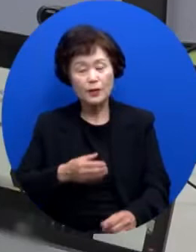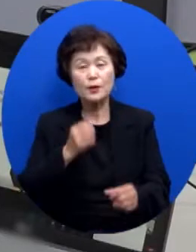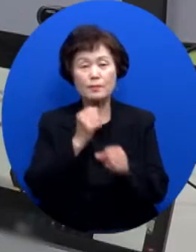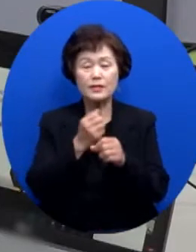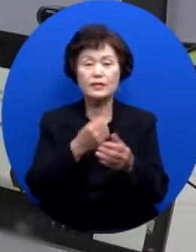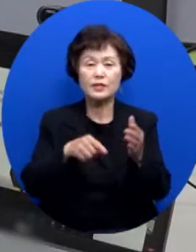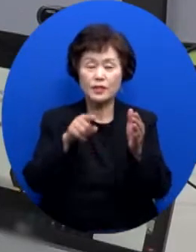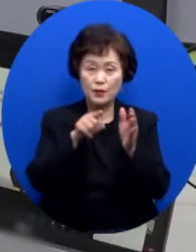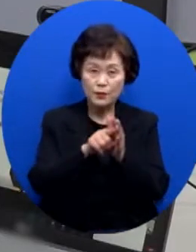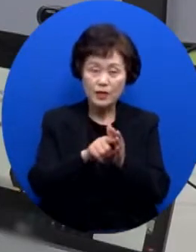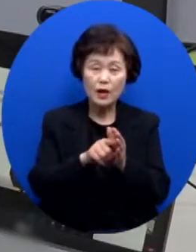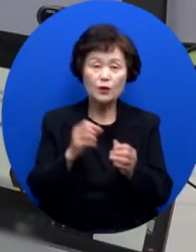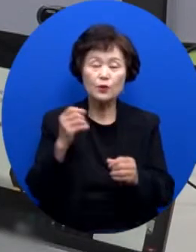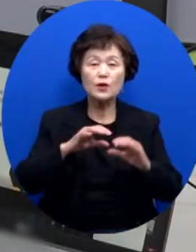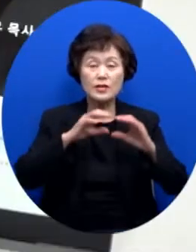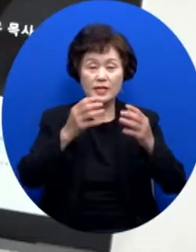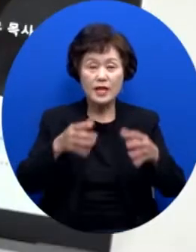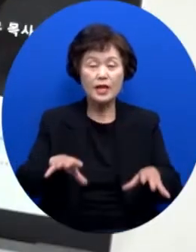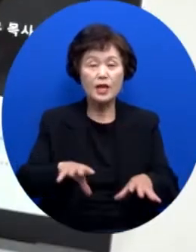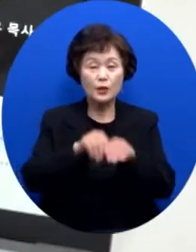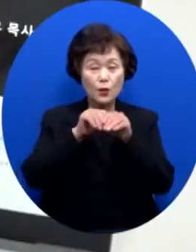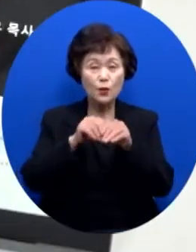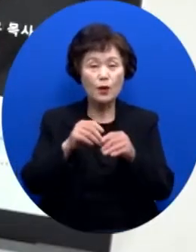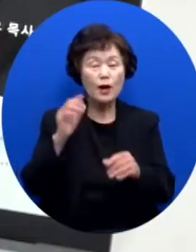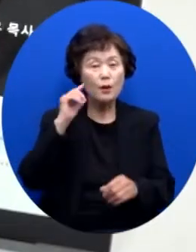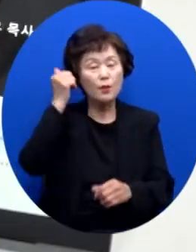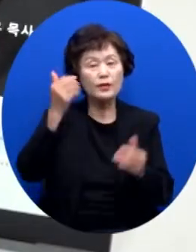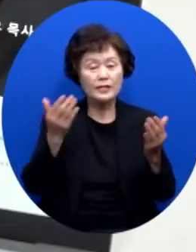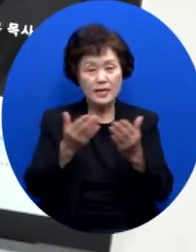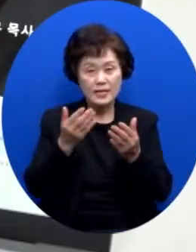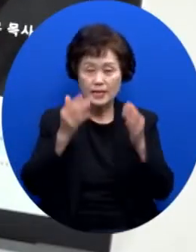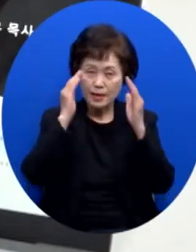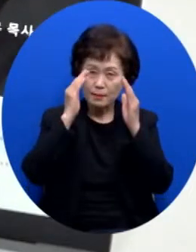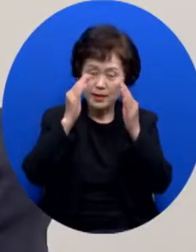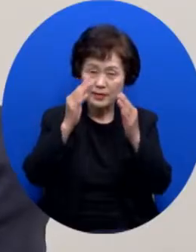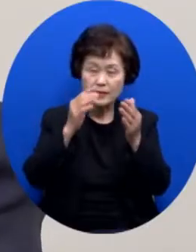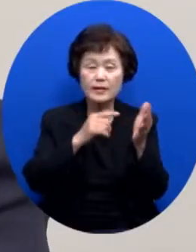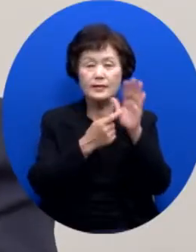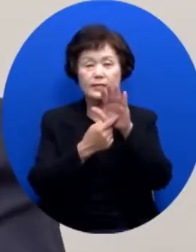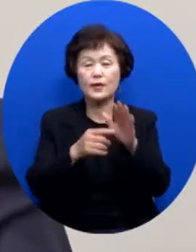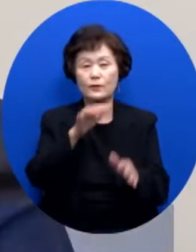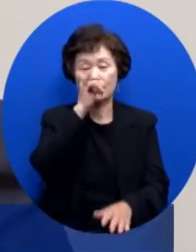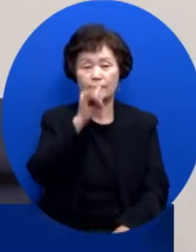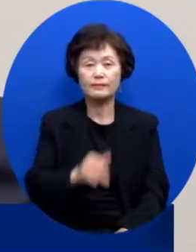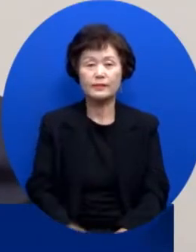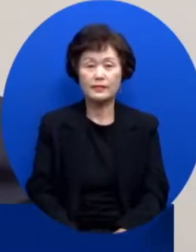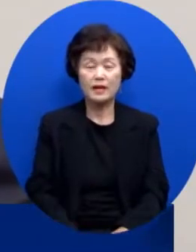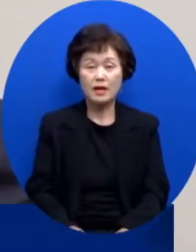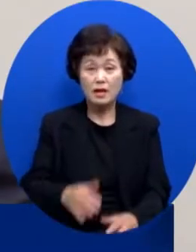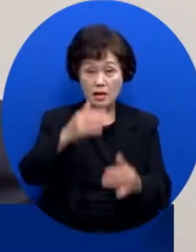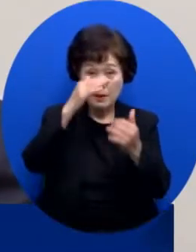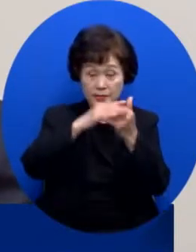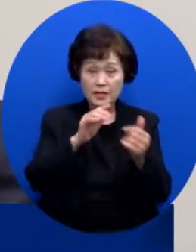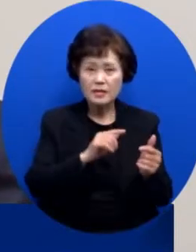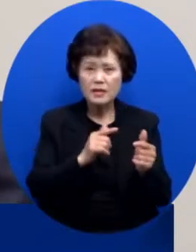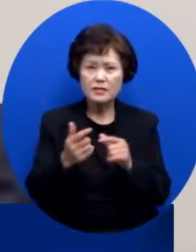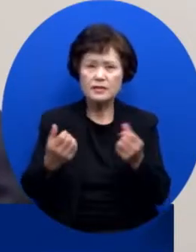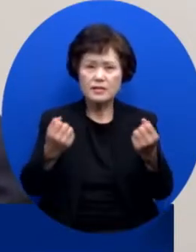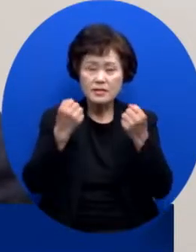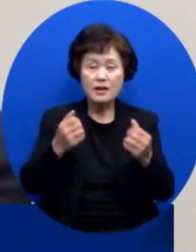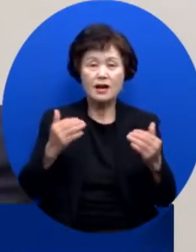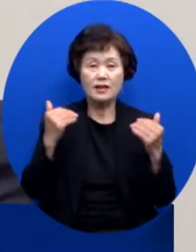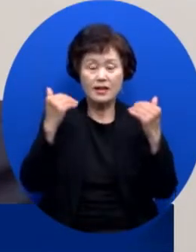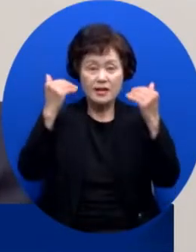세대 통합 교육목표의 방향을 제시하기 위해 마련됐습니다 우리 다음 세대가 건강하게 자랄